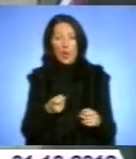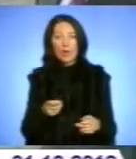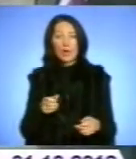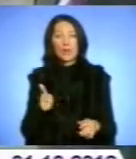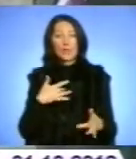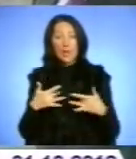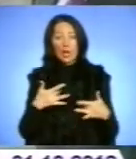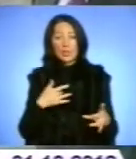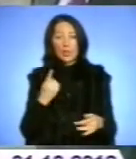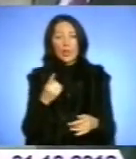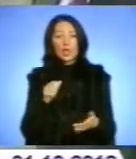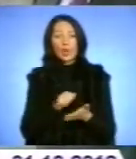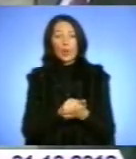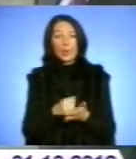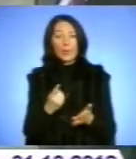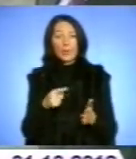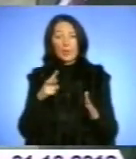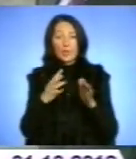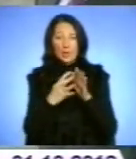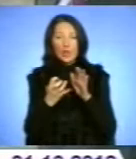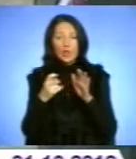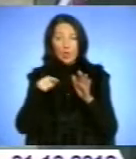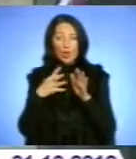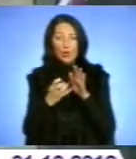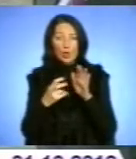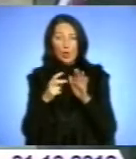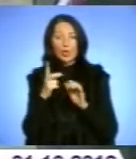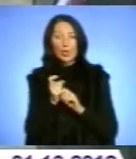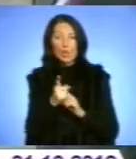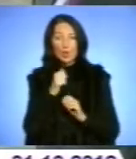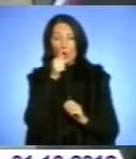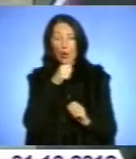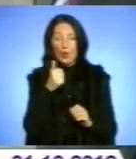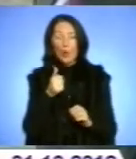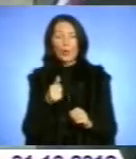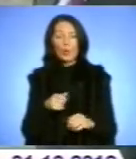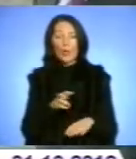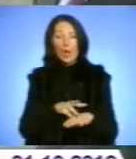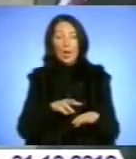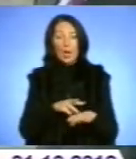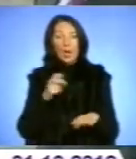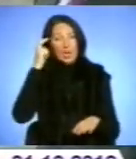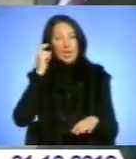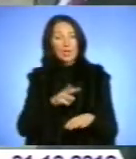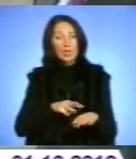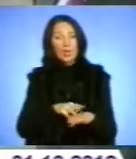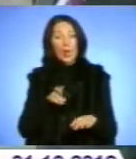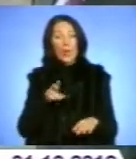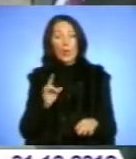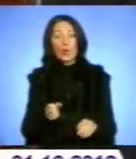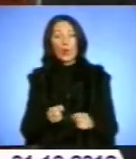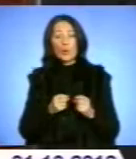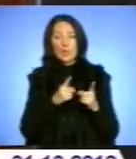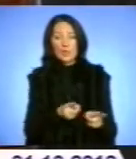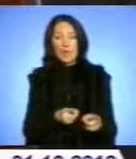2 березня 1911 року. Це рапорт пристави Старокиївської дільниці Тюріна київському поліцмейстеру про замах на життя Петра Аркадія